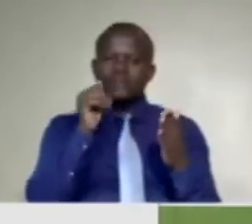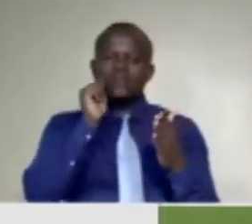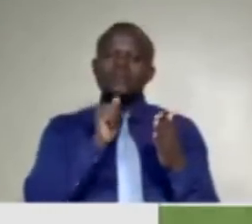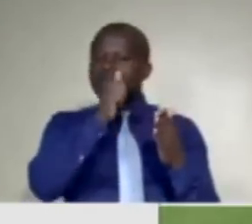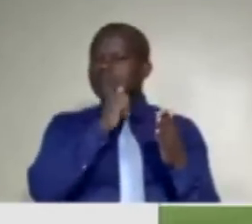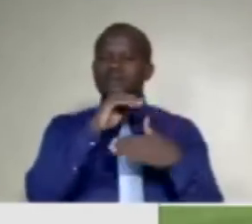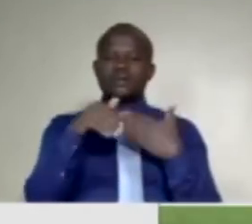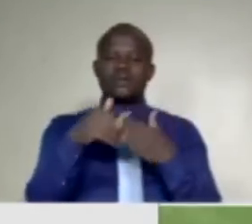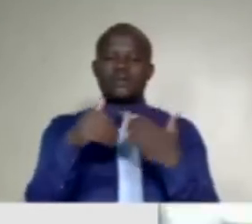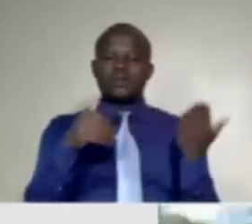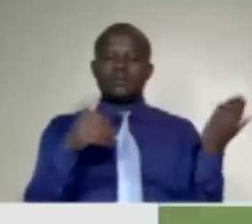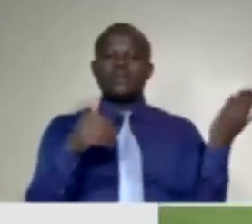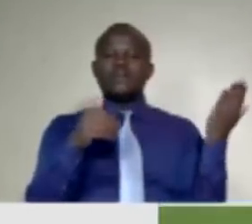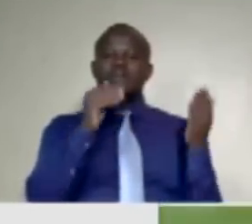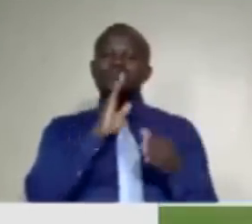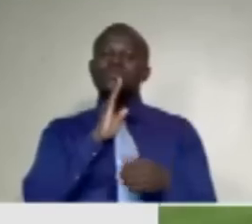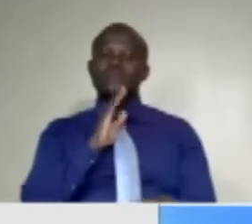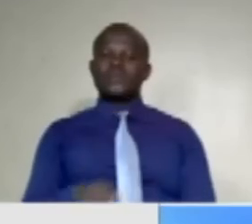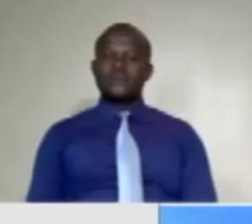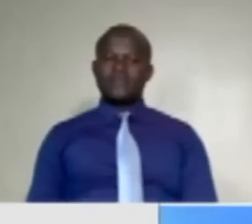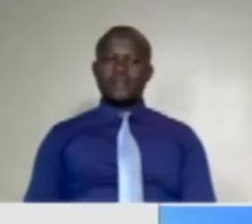gatandatu ndetse no ku cyumweru.